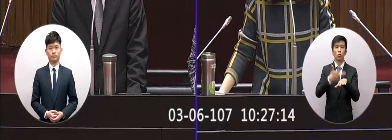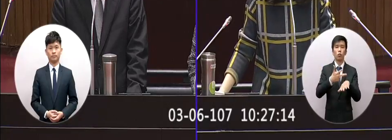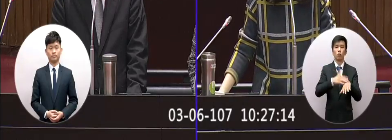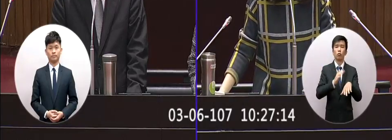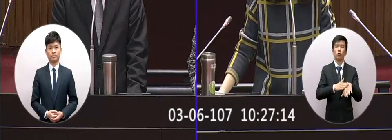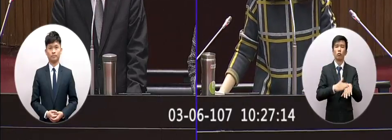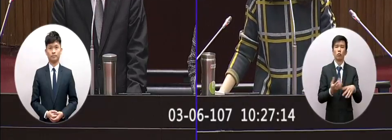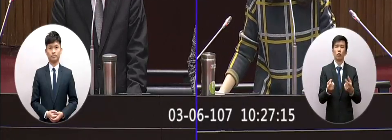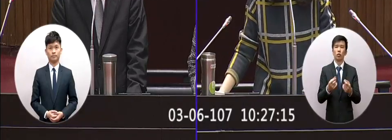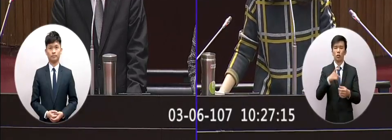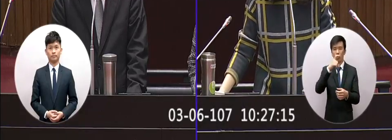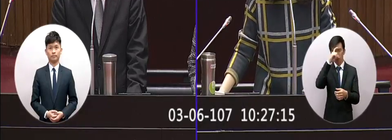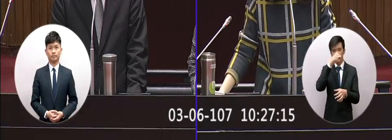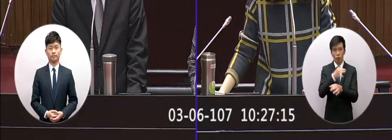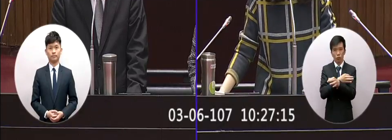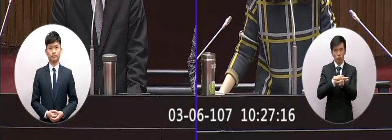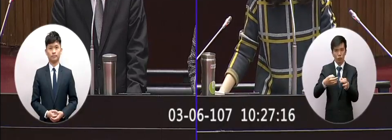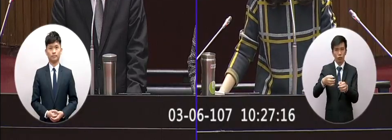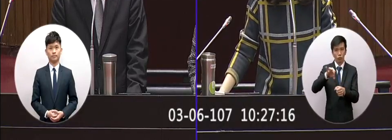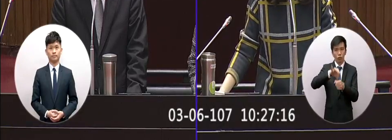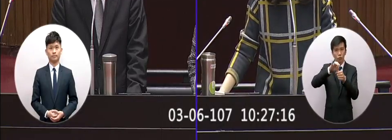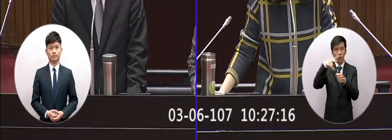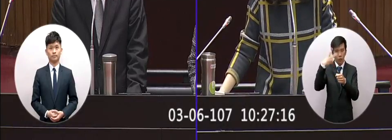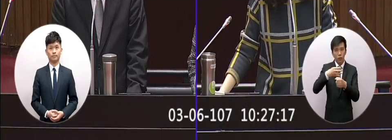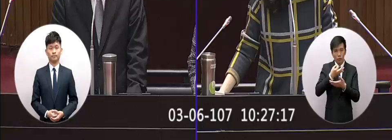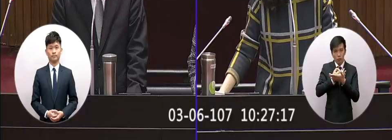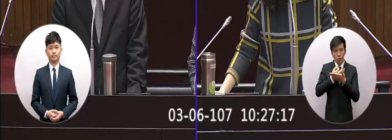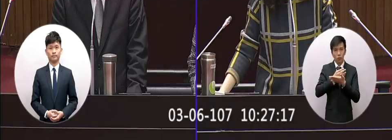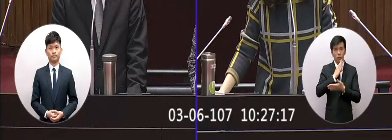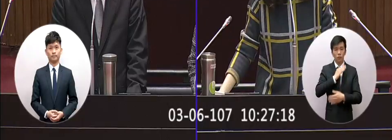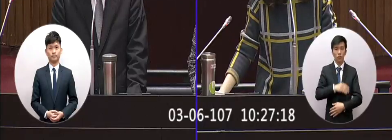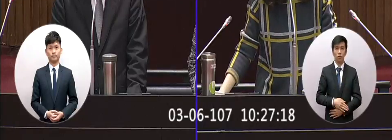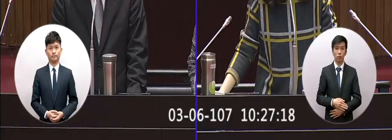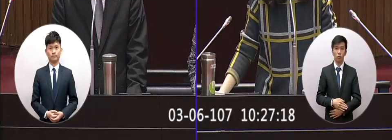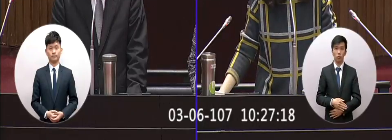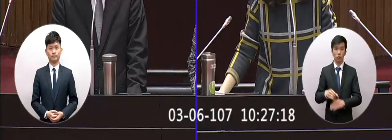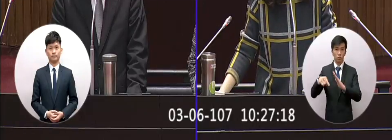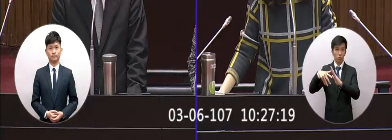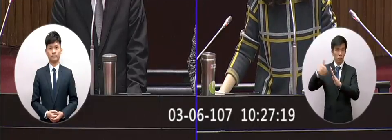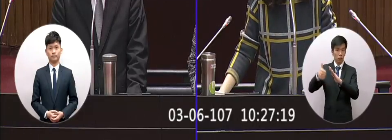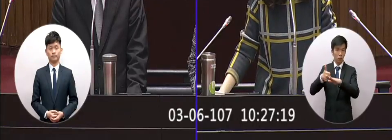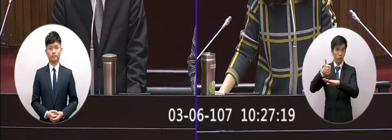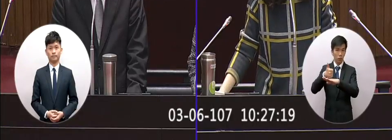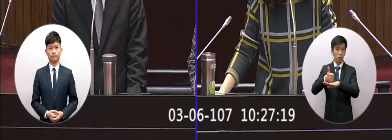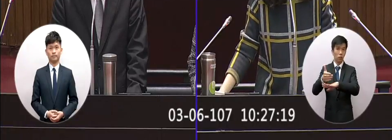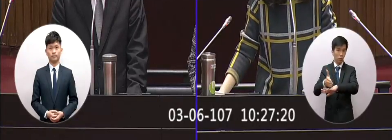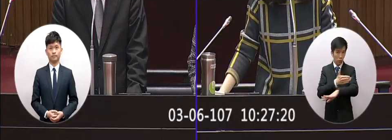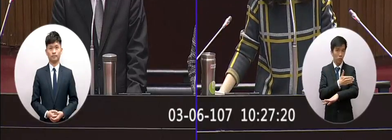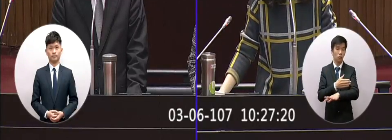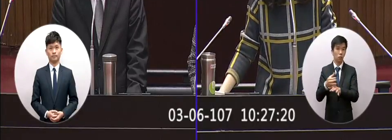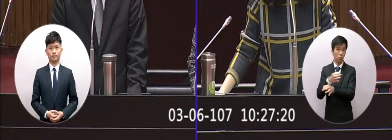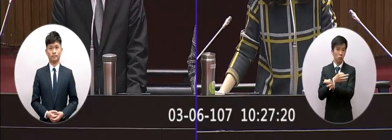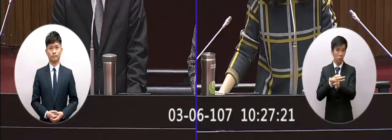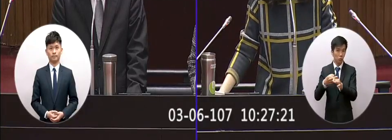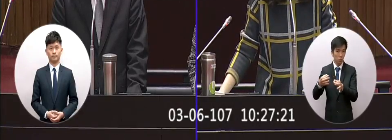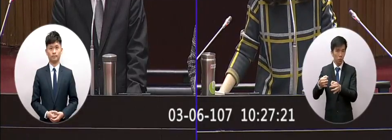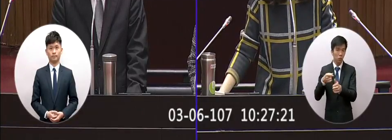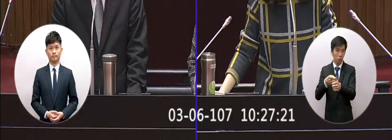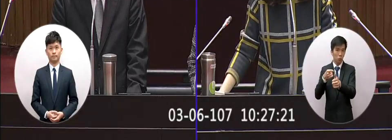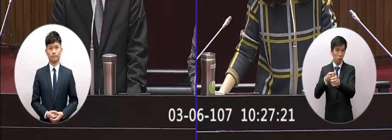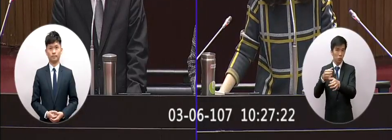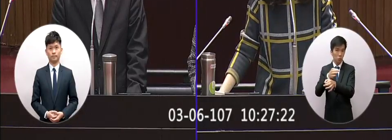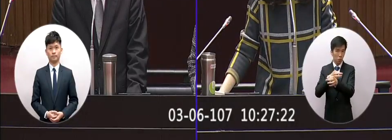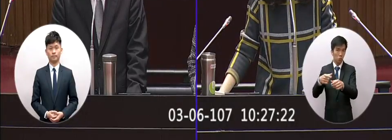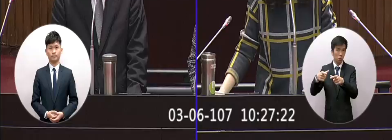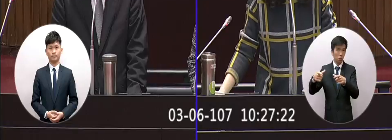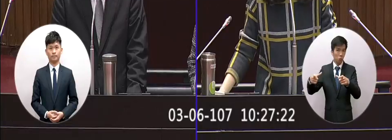不是要开源就是要节流。那其实开源的部分，我想院长上任之后很多的一些经济促进的一些方案也一直